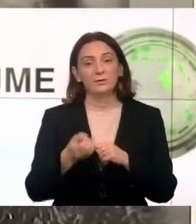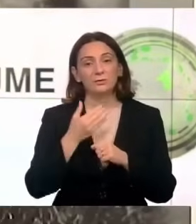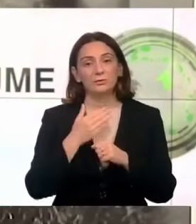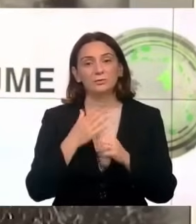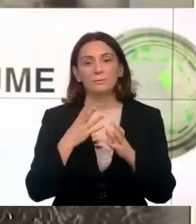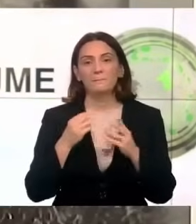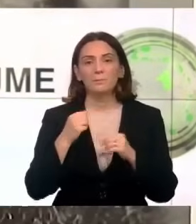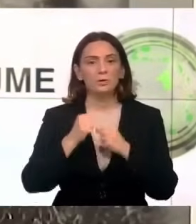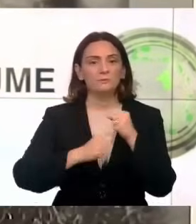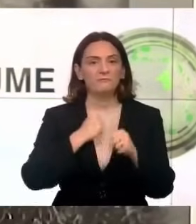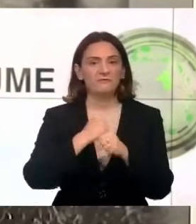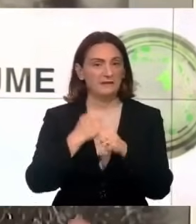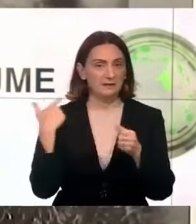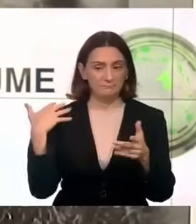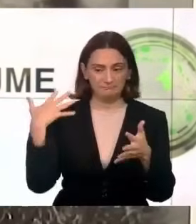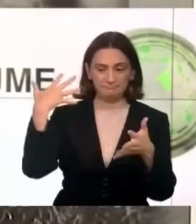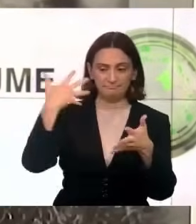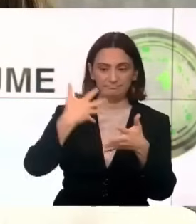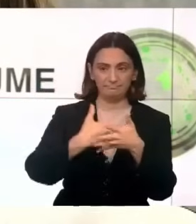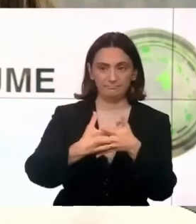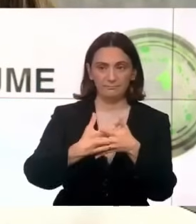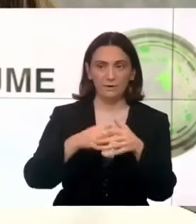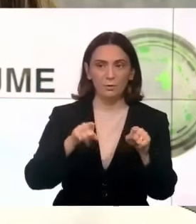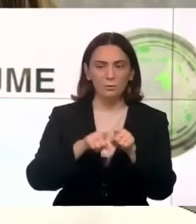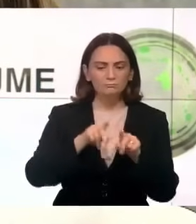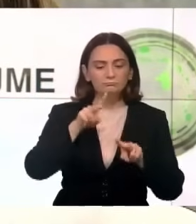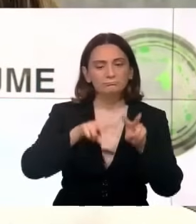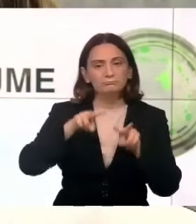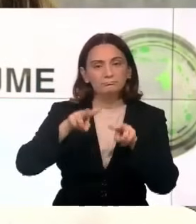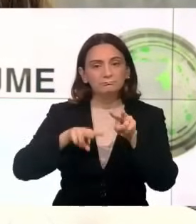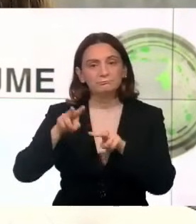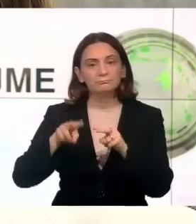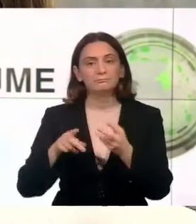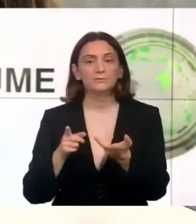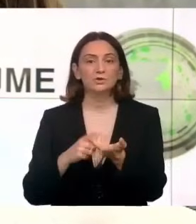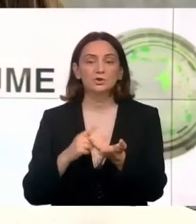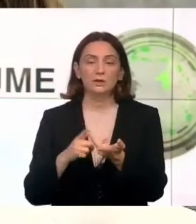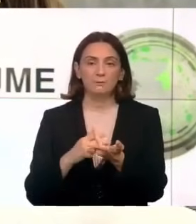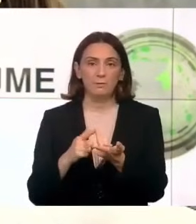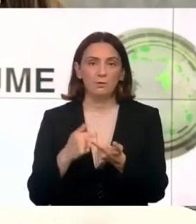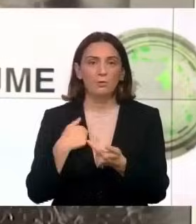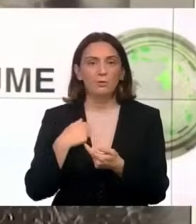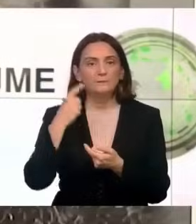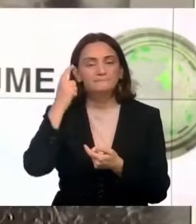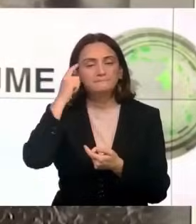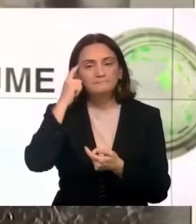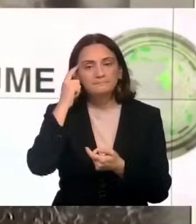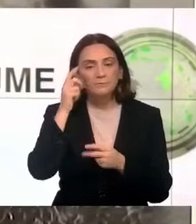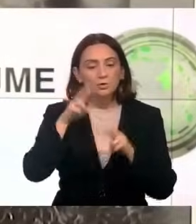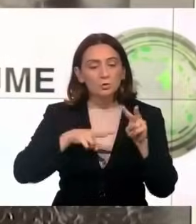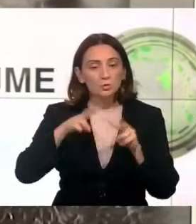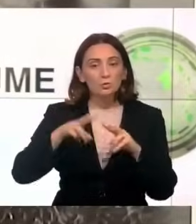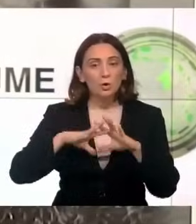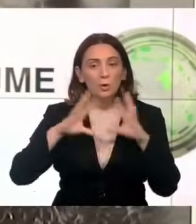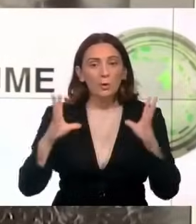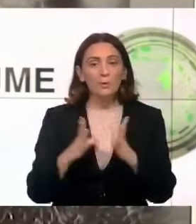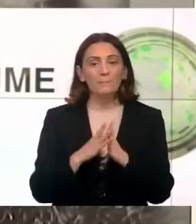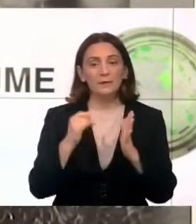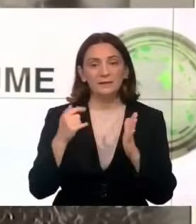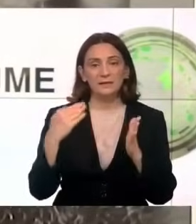tëra, kam arritur në konkluzionin se po, kështu ishte. Pra i guxonte të thoshte jo gjërave që